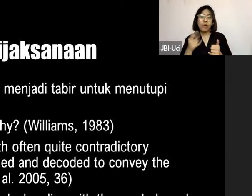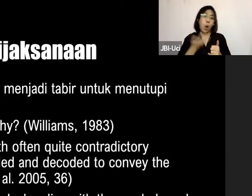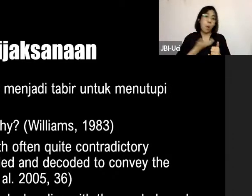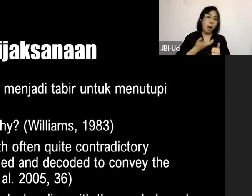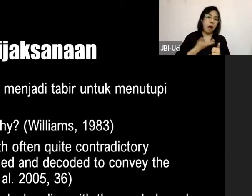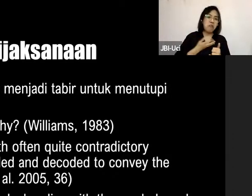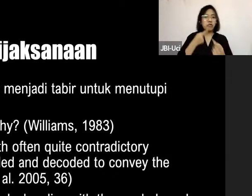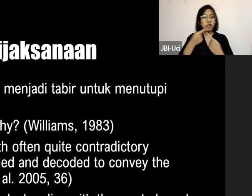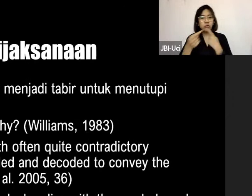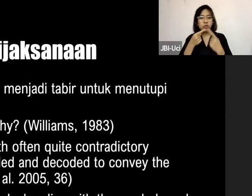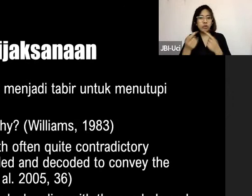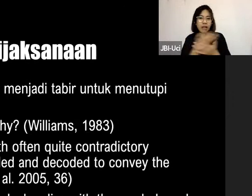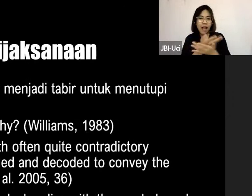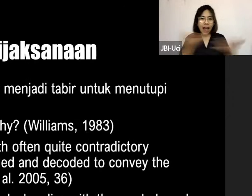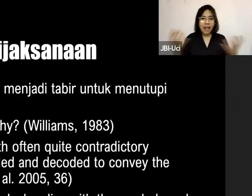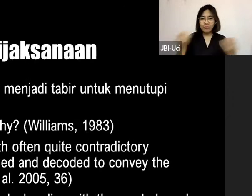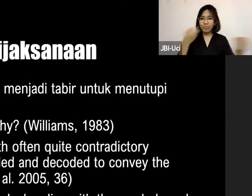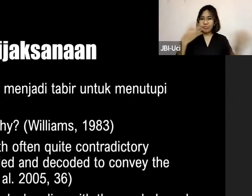father